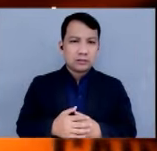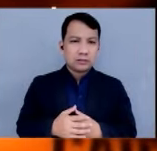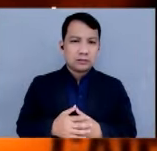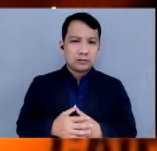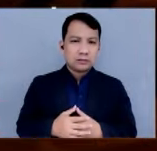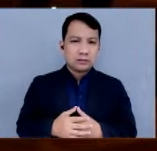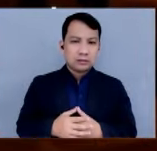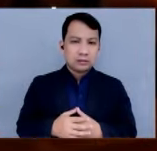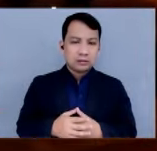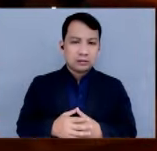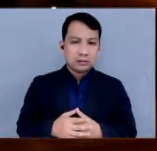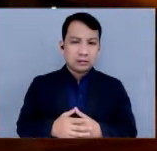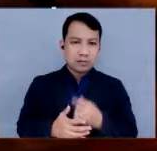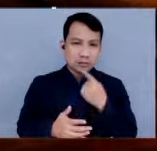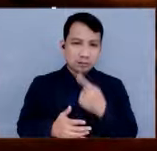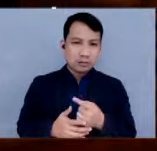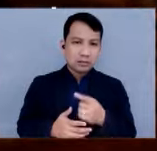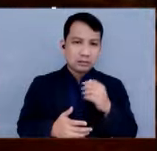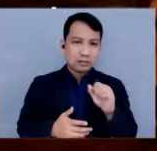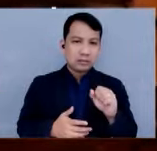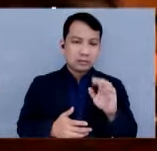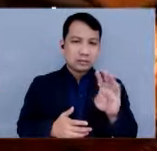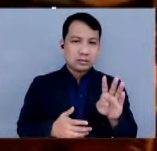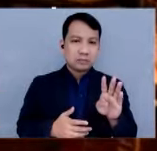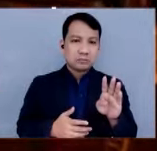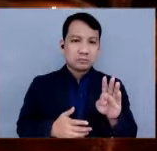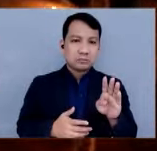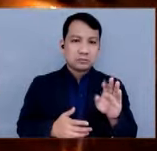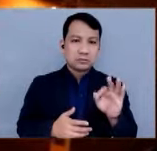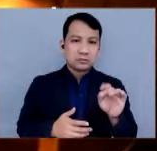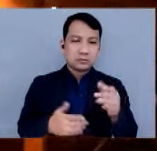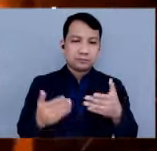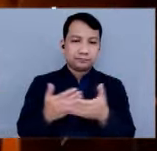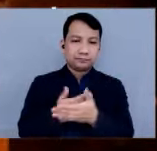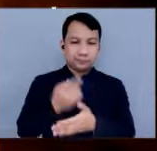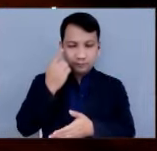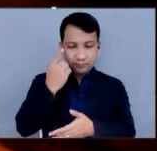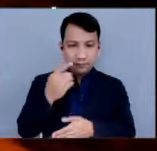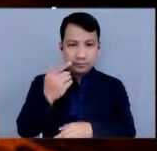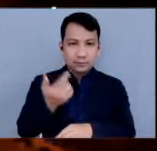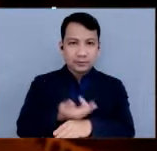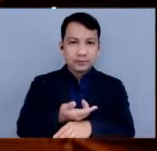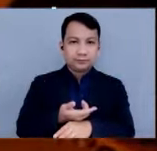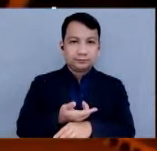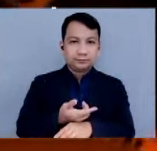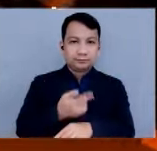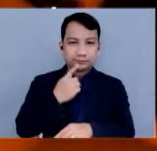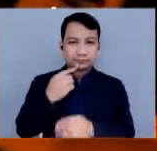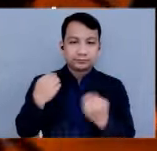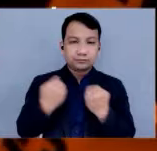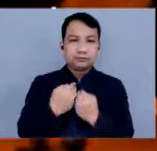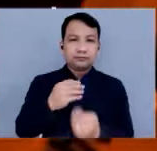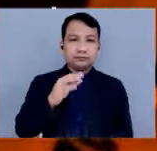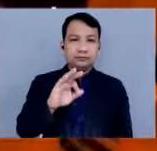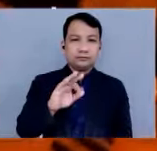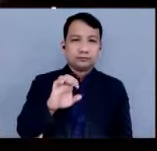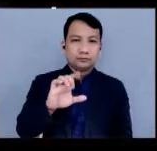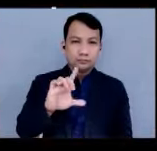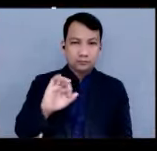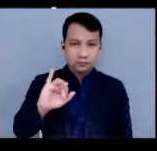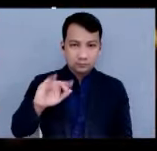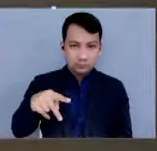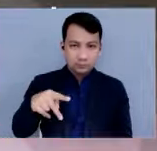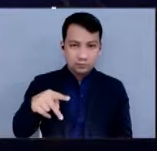Speaking of SB19, nirelease na ang latest solo album ng isa pang member nilang si Felipe, ang Seven